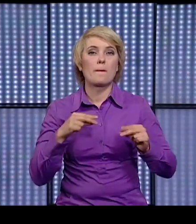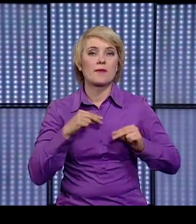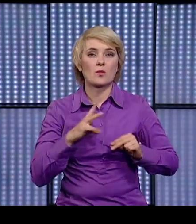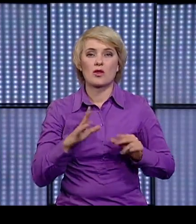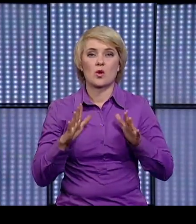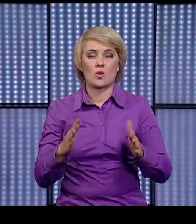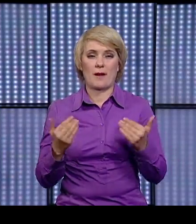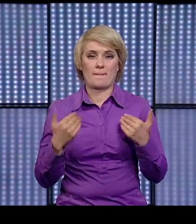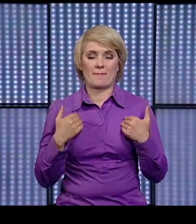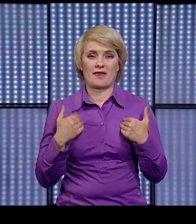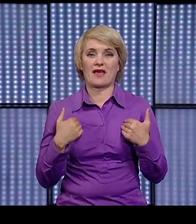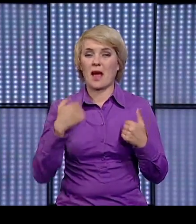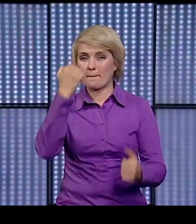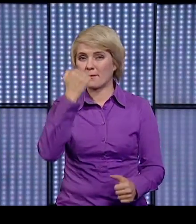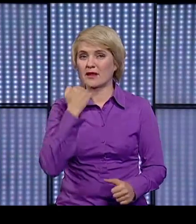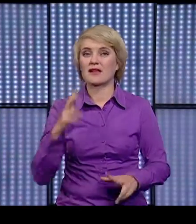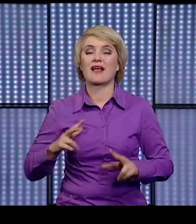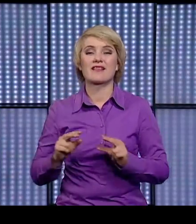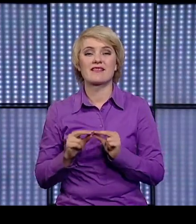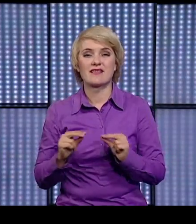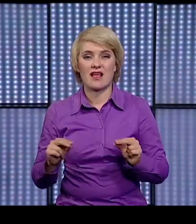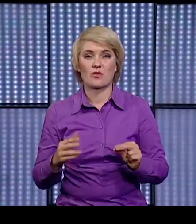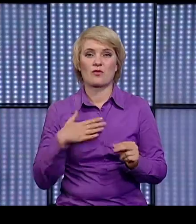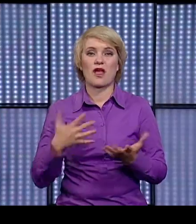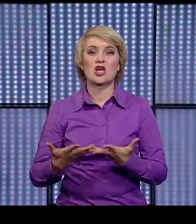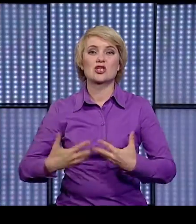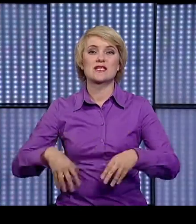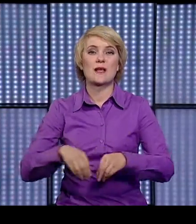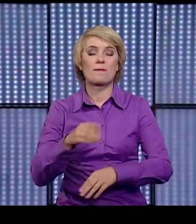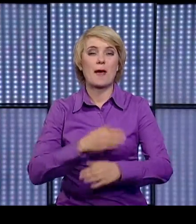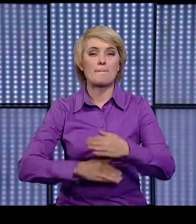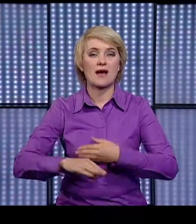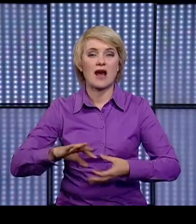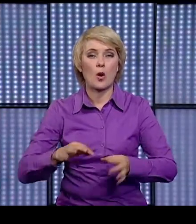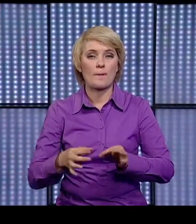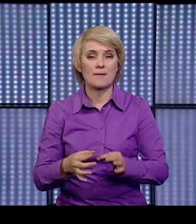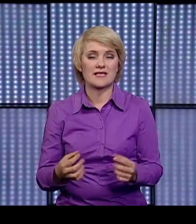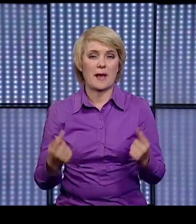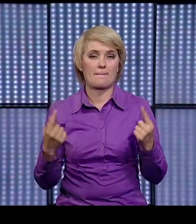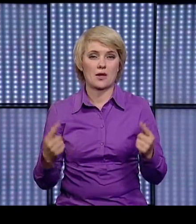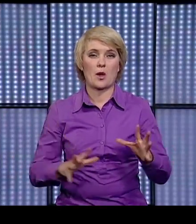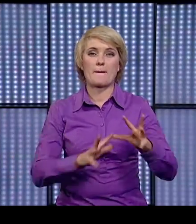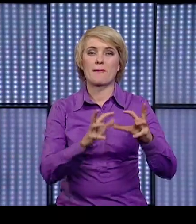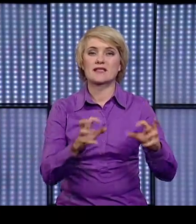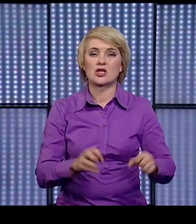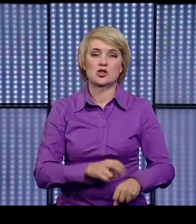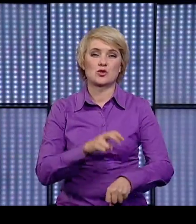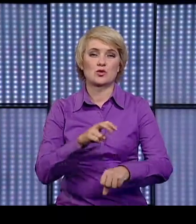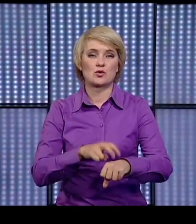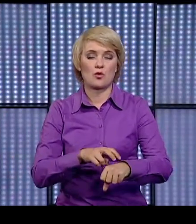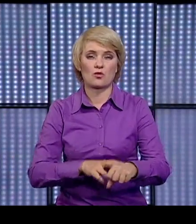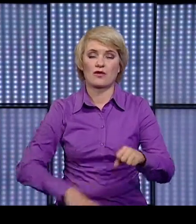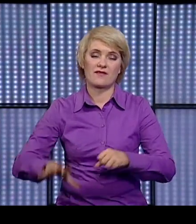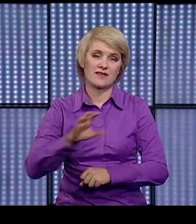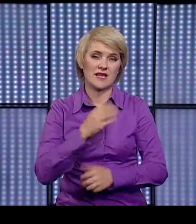только меня, я благодарна тренеру и всей нашей семье паралимпийской большой, массажисту, доктору. Я вас